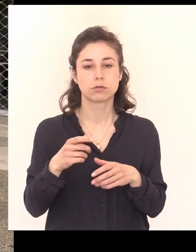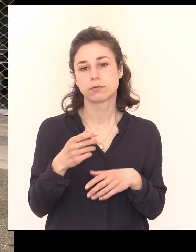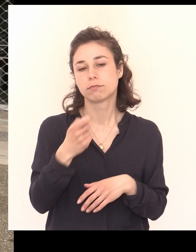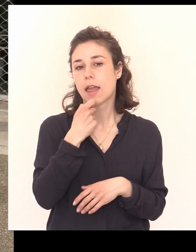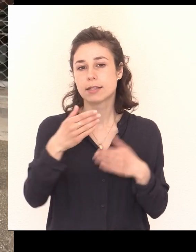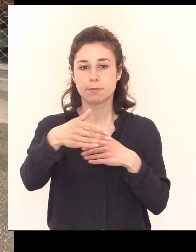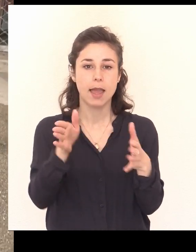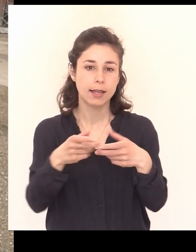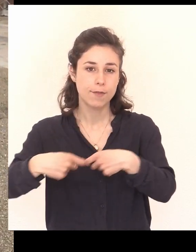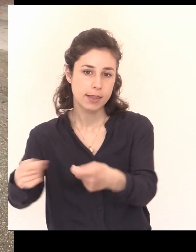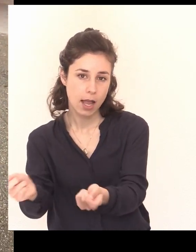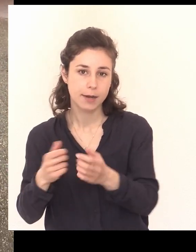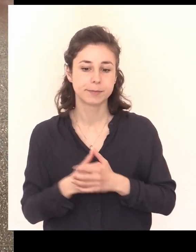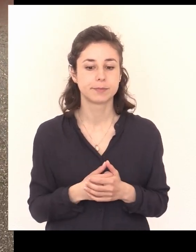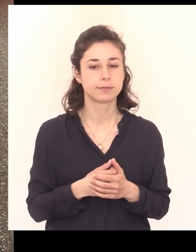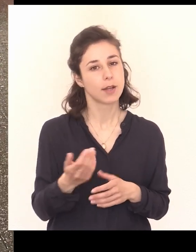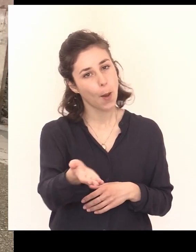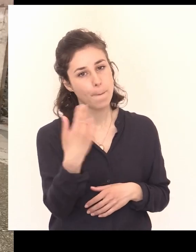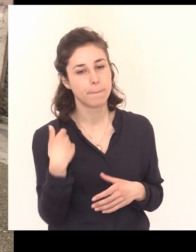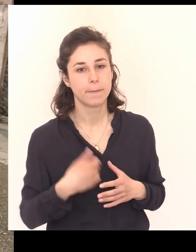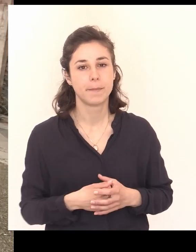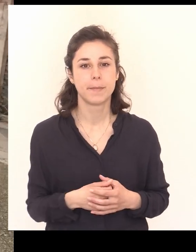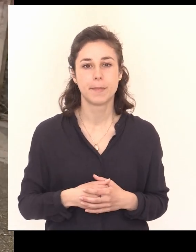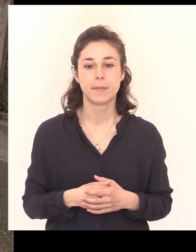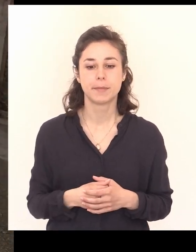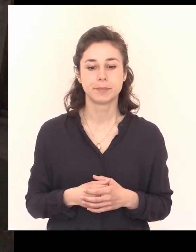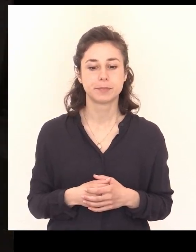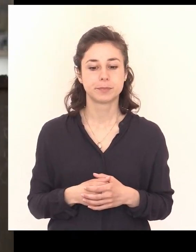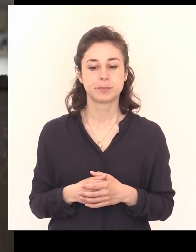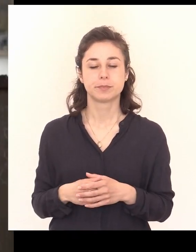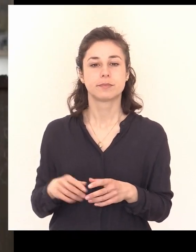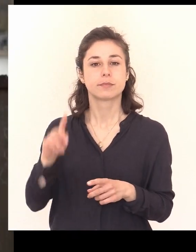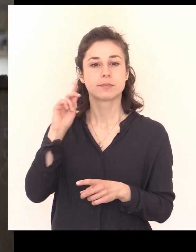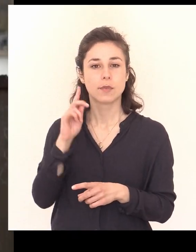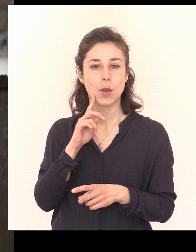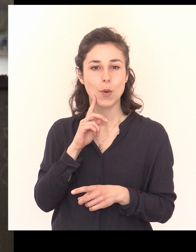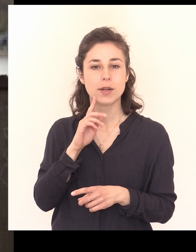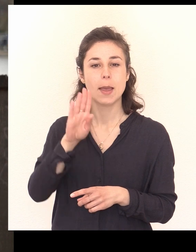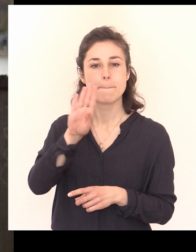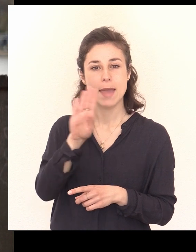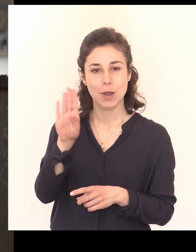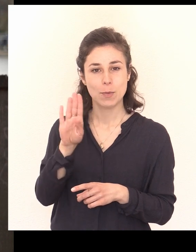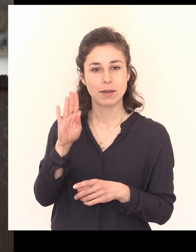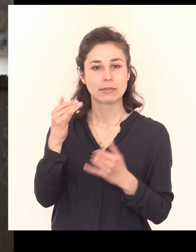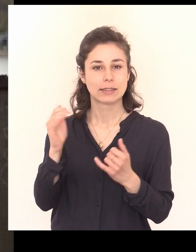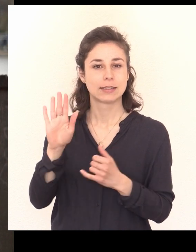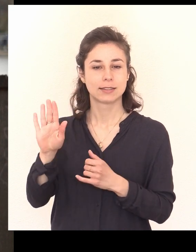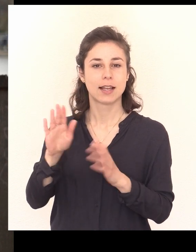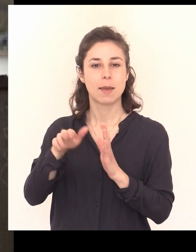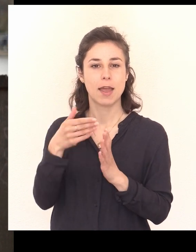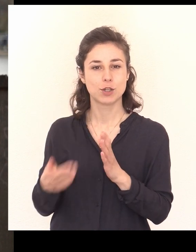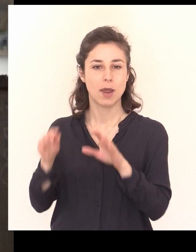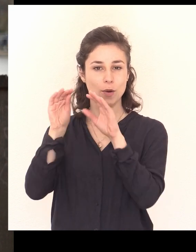Lunch-Brunch-Pakete verteilen. Dann ab in die U-Bahn. Die Gehörlose Begümhan zeigt uns in